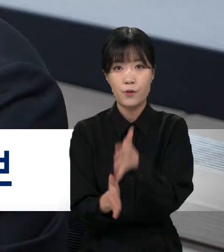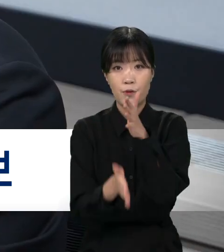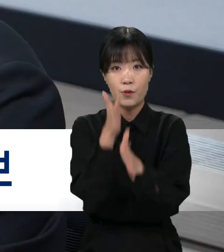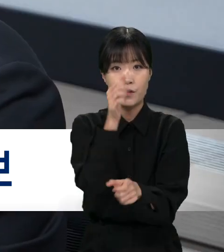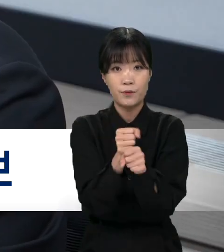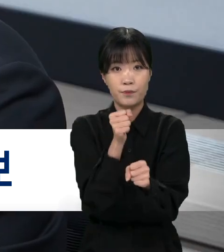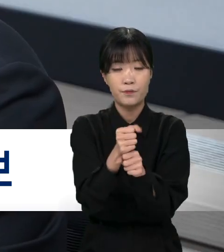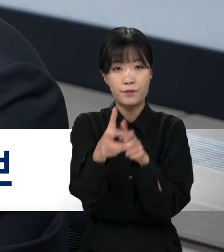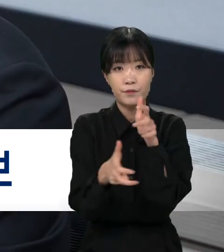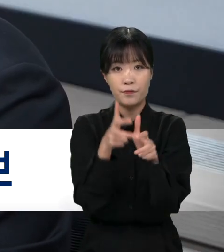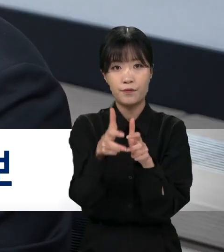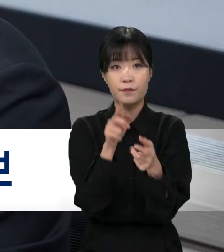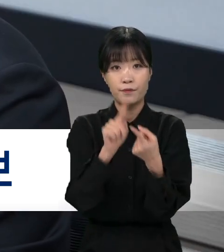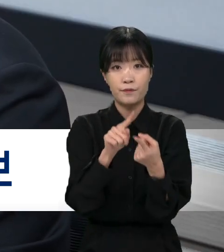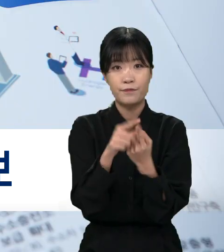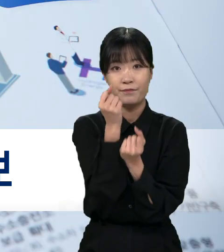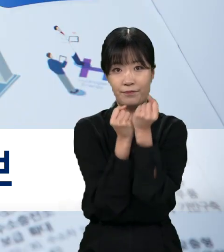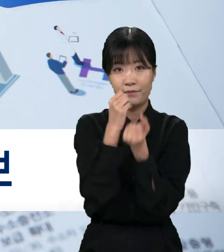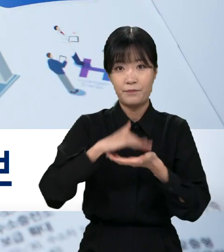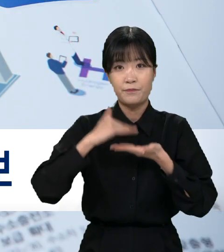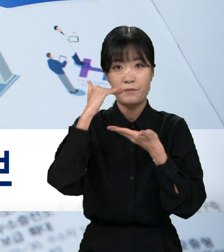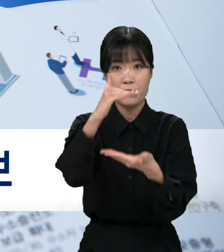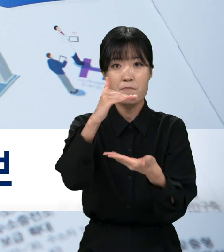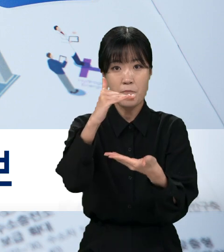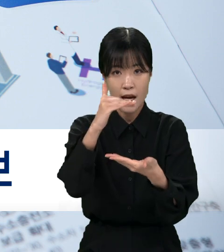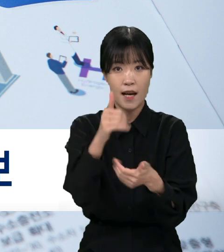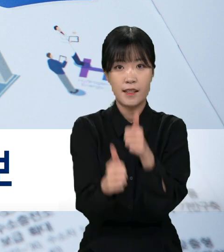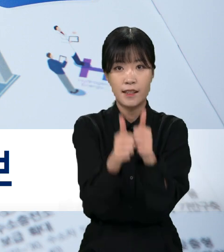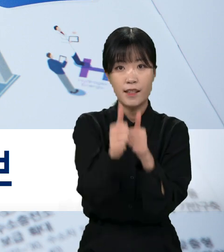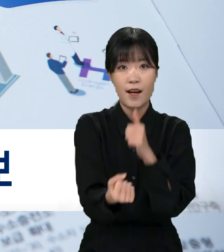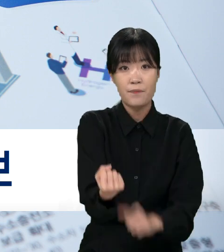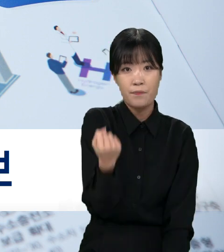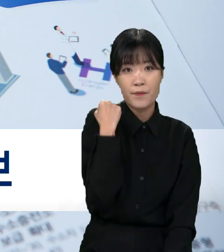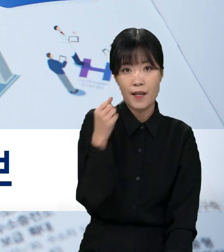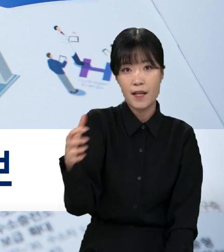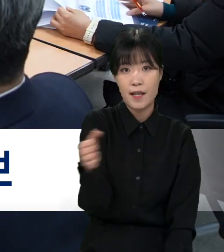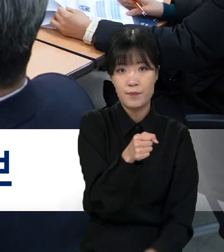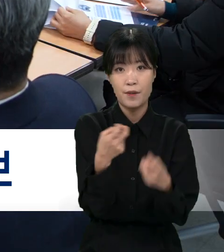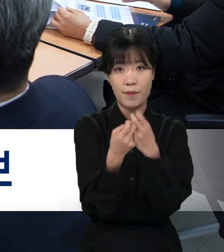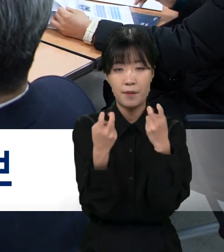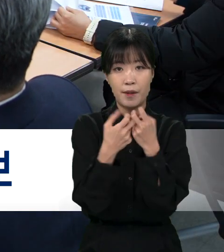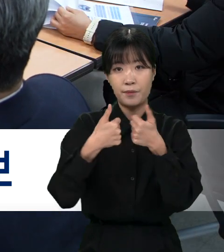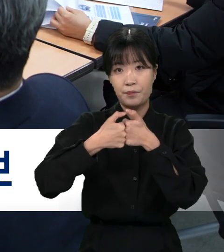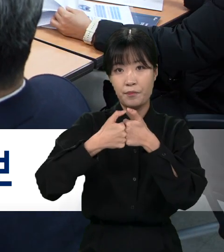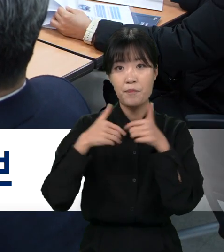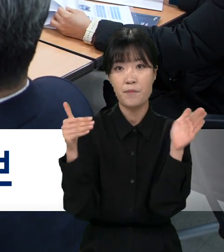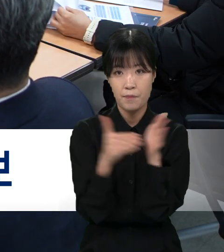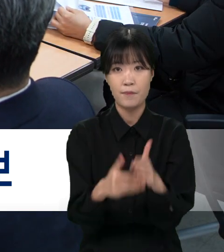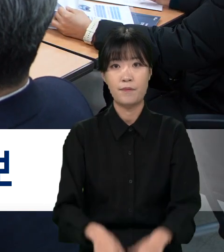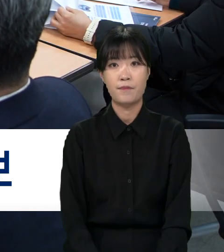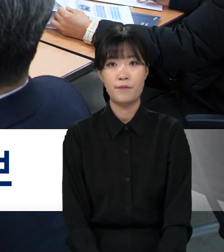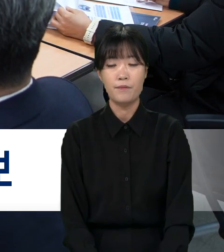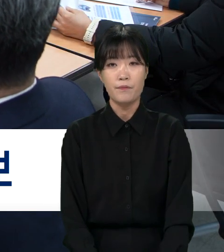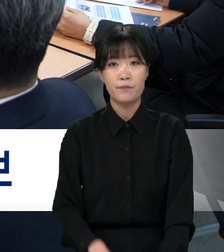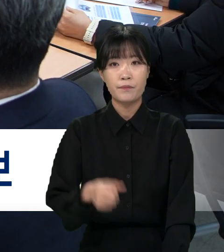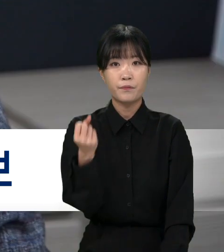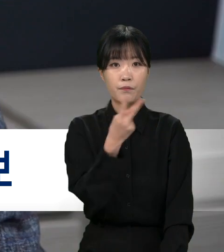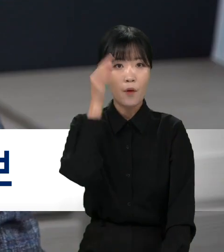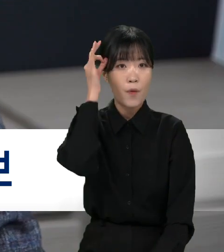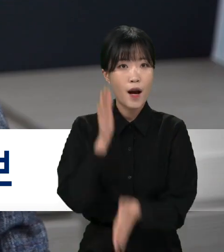추진 사업인 수소 연료전지 클러스터 수소도시 조성 사업에 대해 설명하고 경쟁력 확보